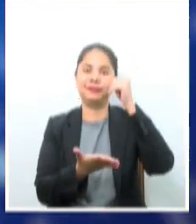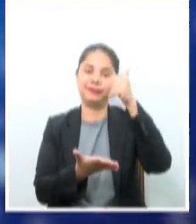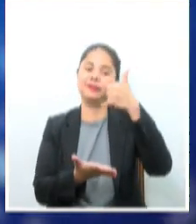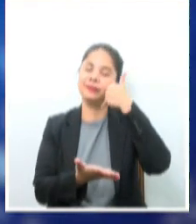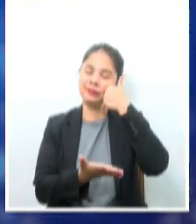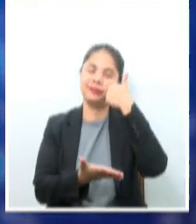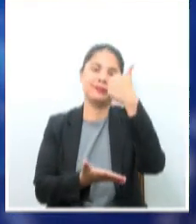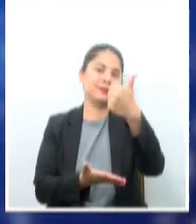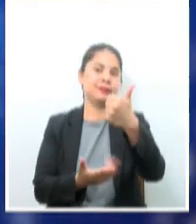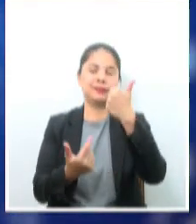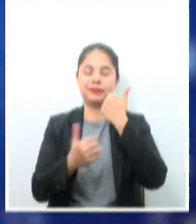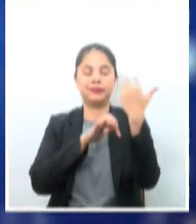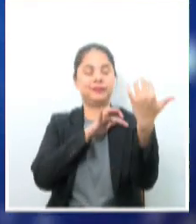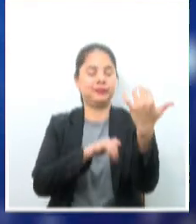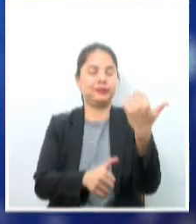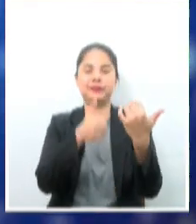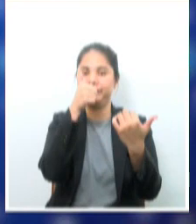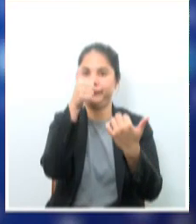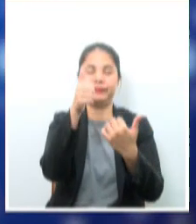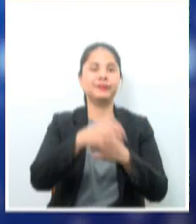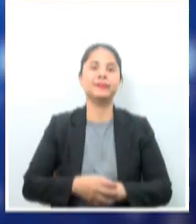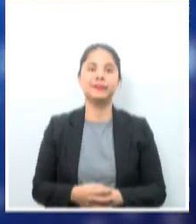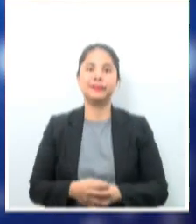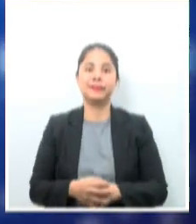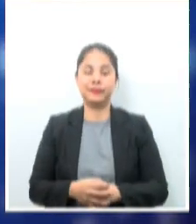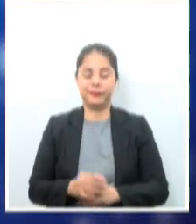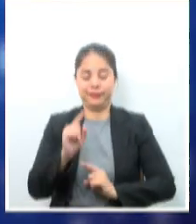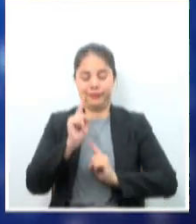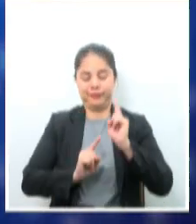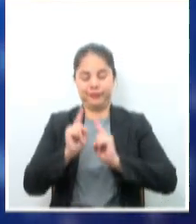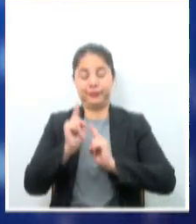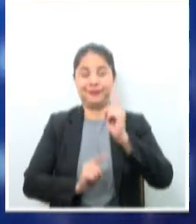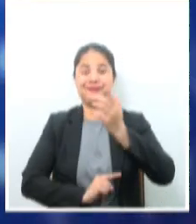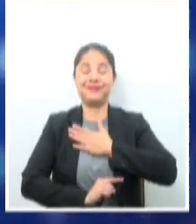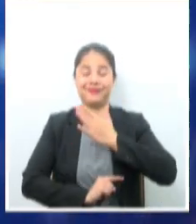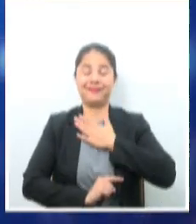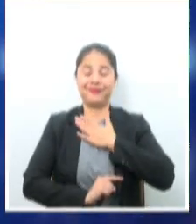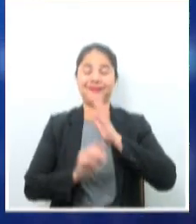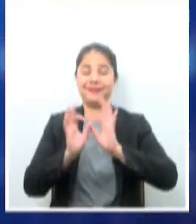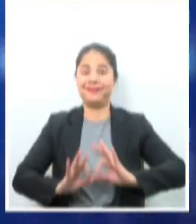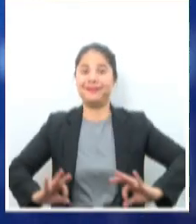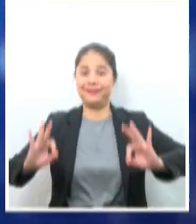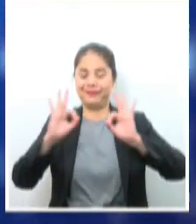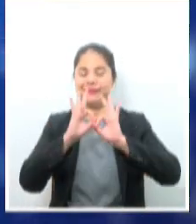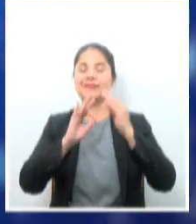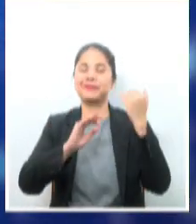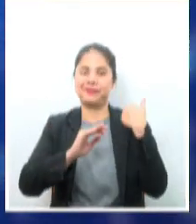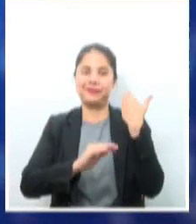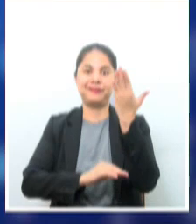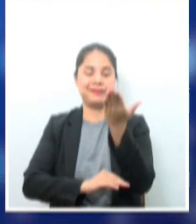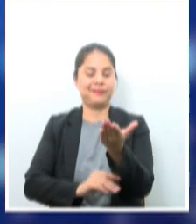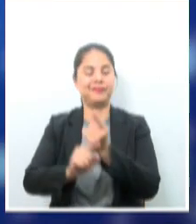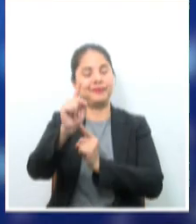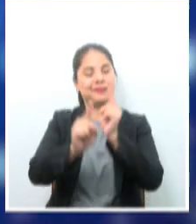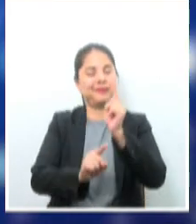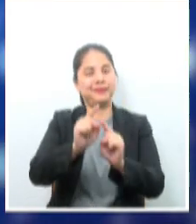ครับมาดูในส่วนของการรู้จักตนเองก่อนนะครับสำหรับตนเองก่อนของ B-Space เนี่ยจะมีภารกิจนะครับเราเรียกว่าเป็นภารกิจให้กับ